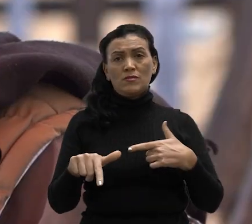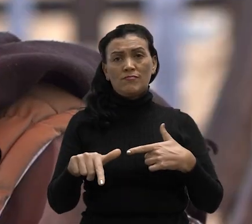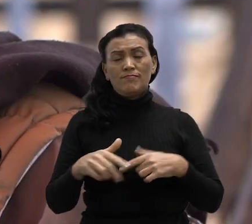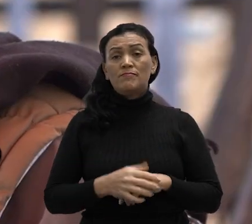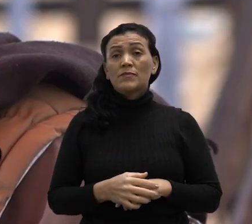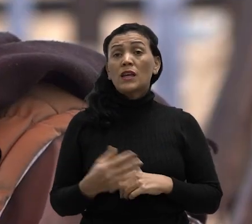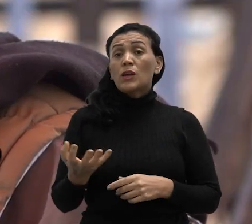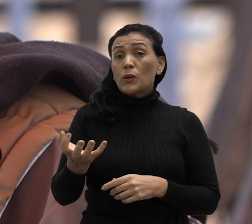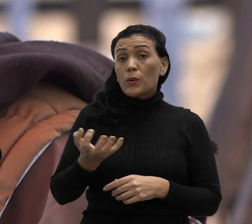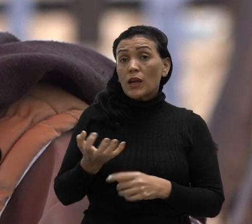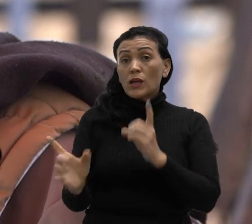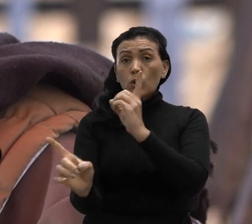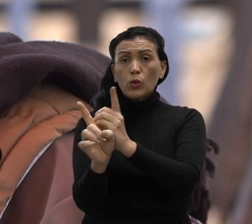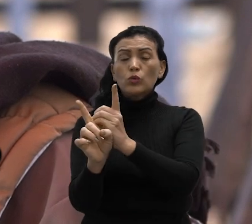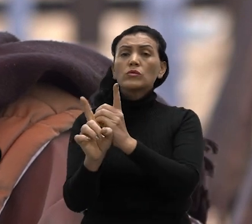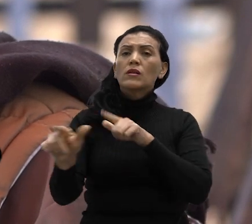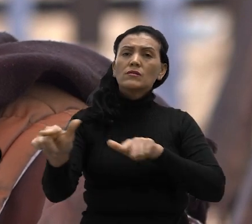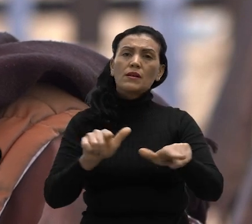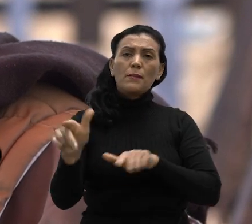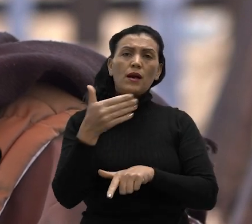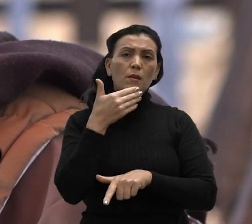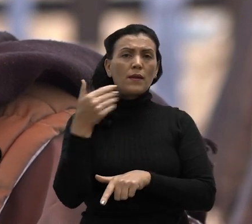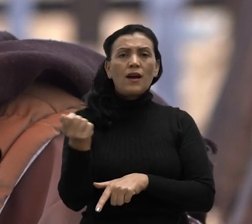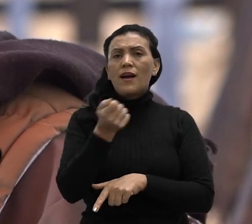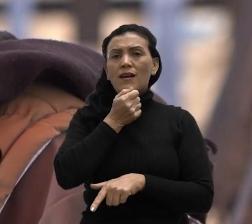نفسي أشوف شغلانة تانية أحسن منها